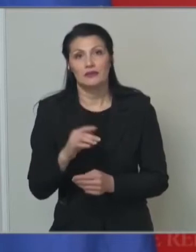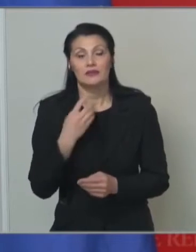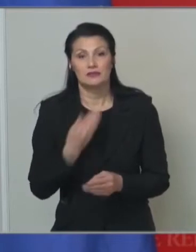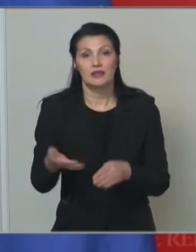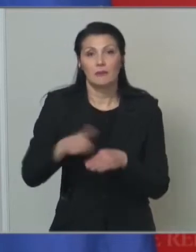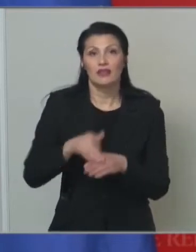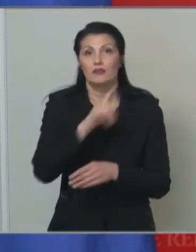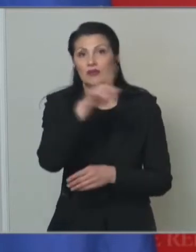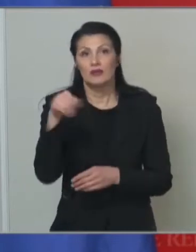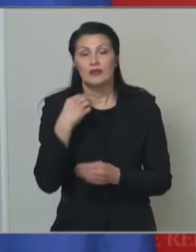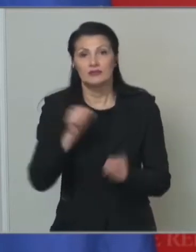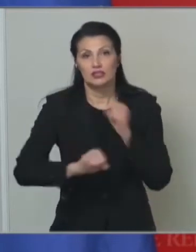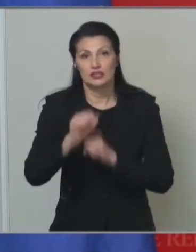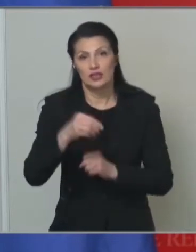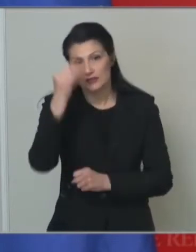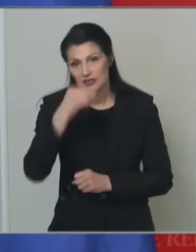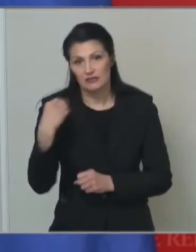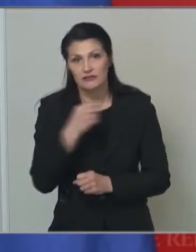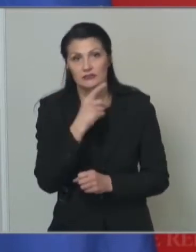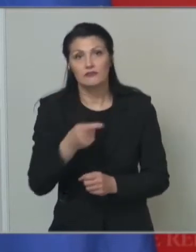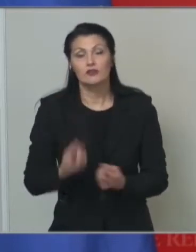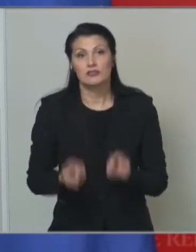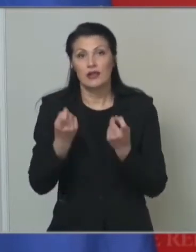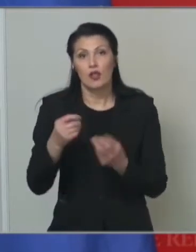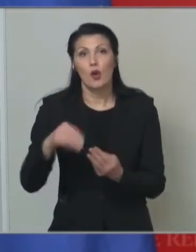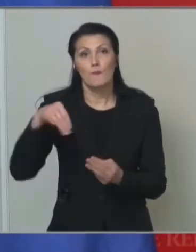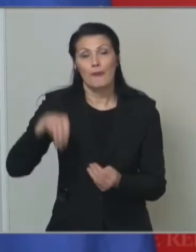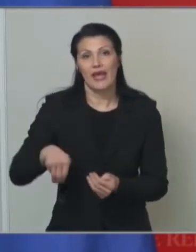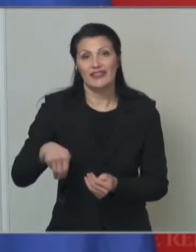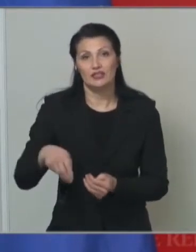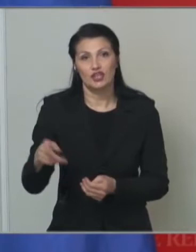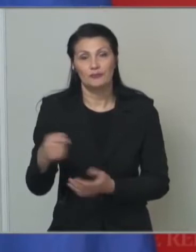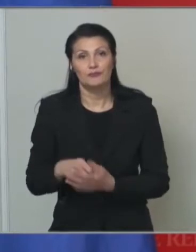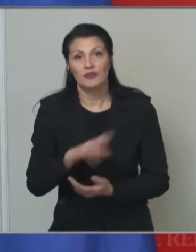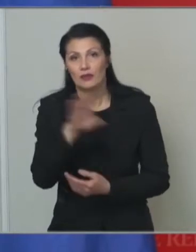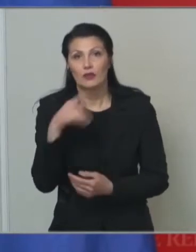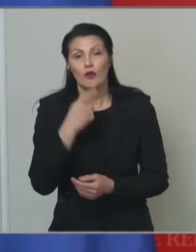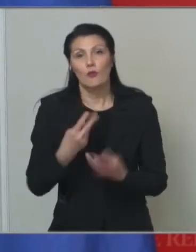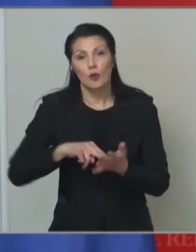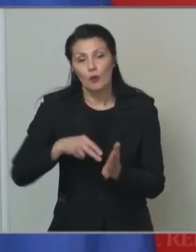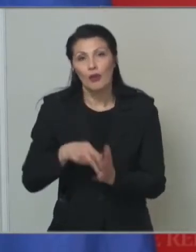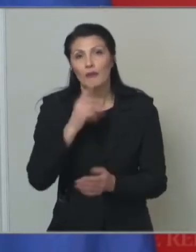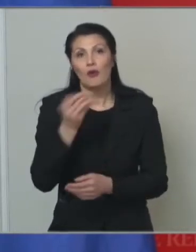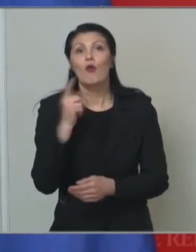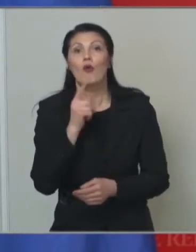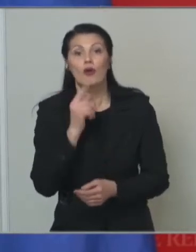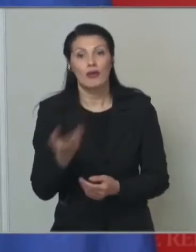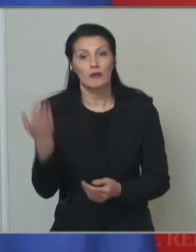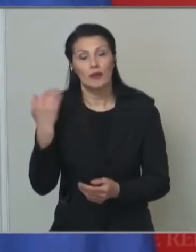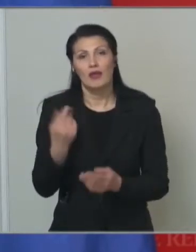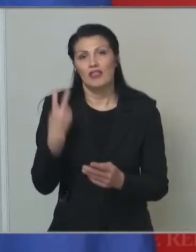наметнува и заштитата на црквата во село Матејче, проблем кој е актуелен веќе 20